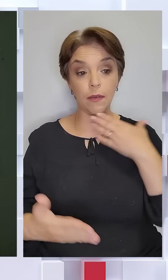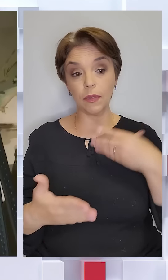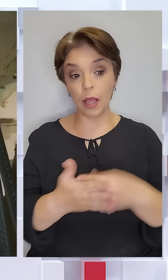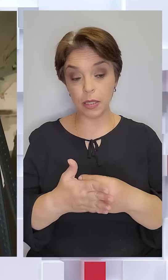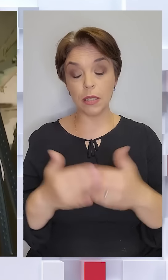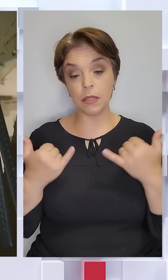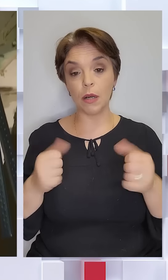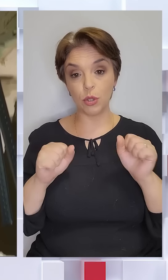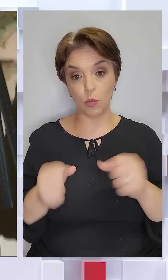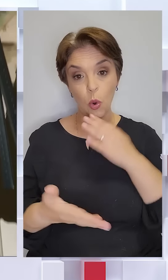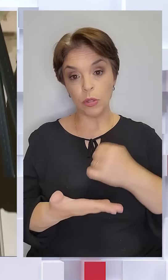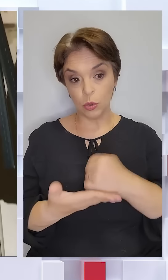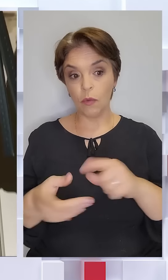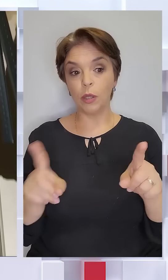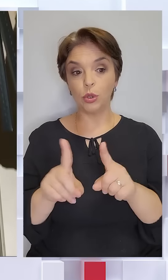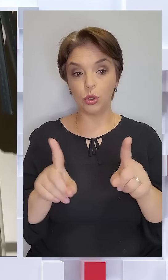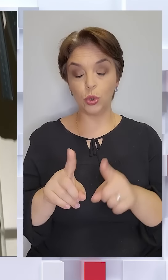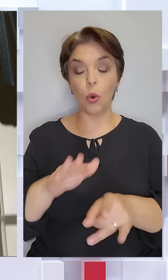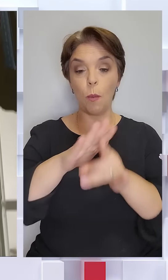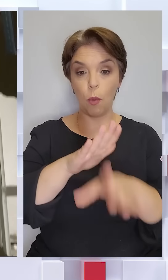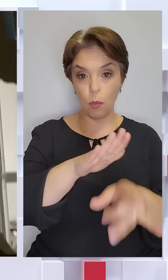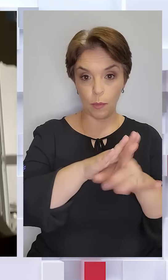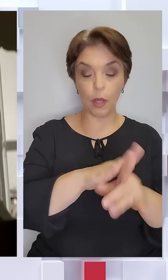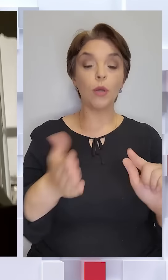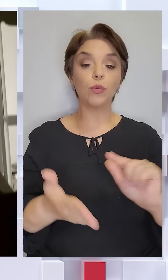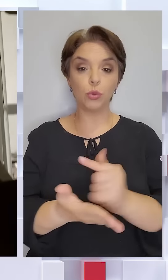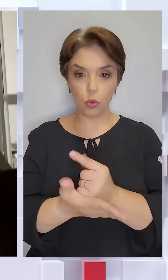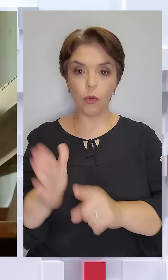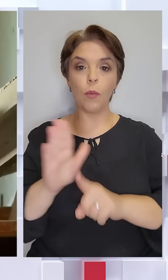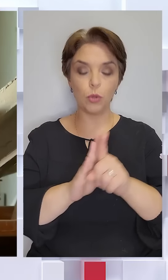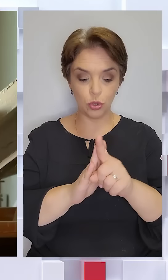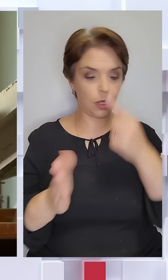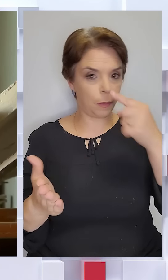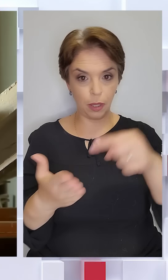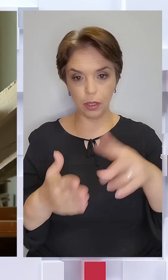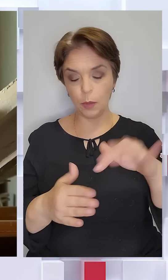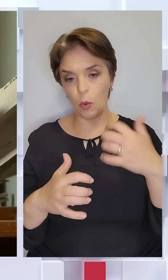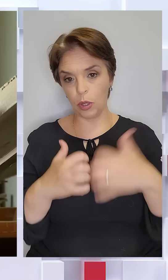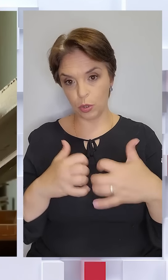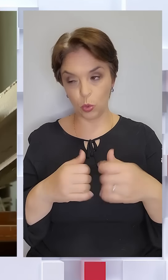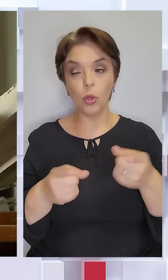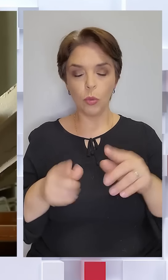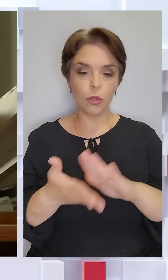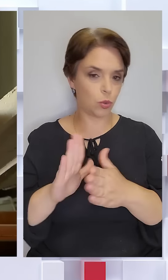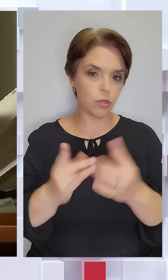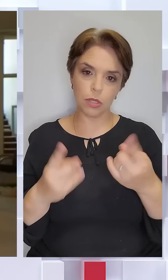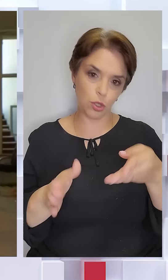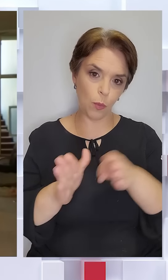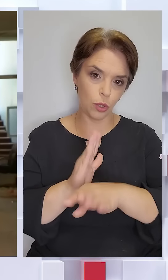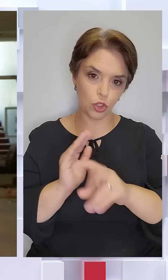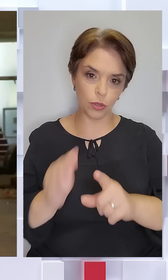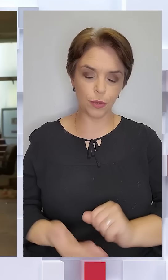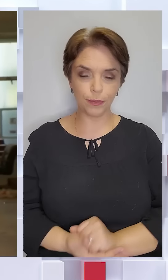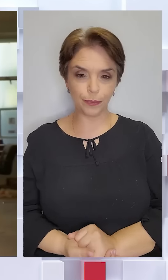власне, зараз можемо констатувати, що авіабомби знову почали прилітати по Херсону, тобто ситуація значно